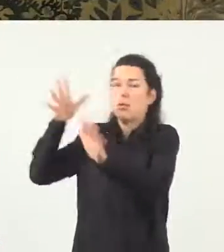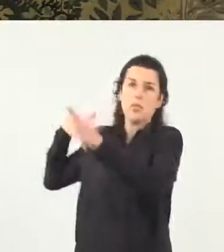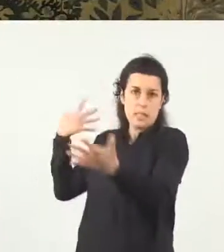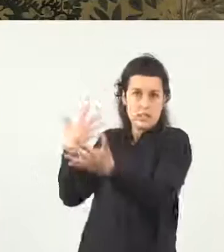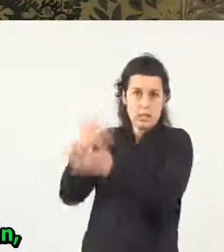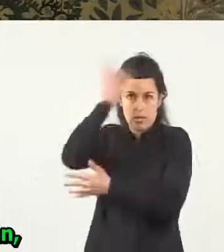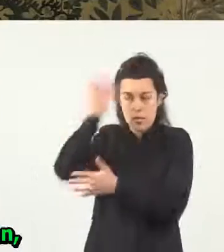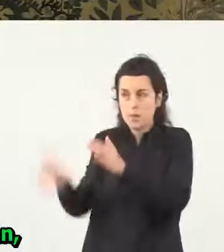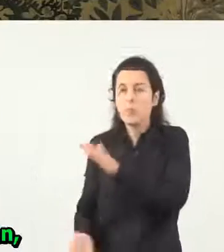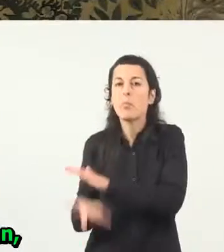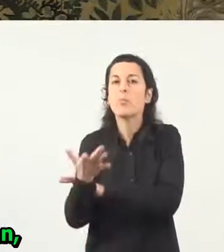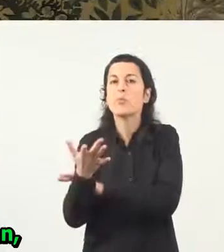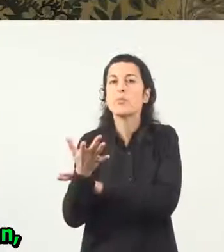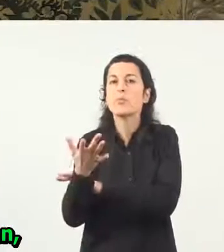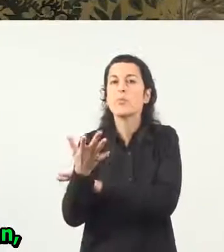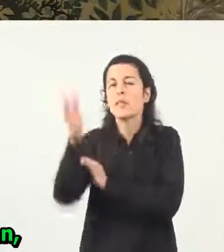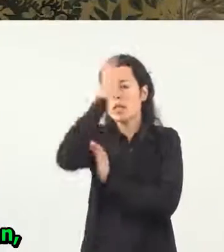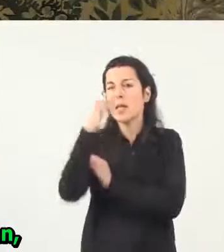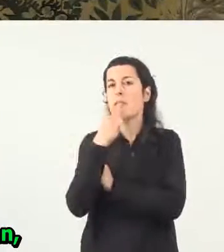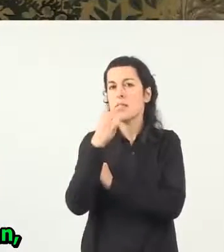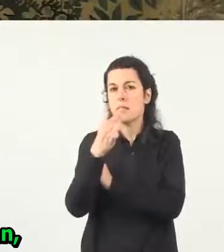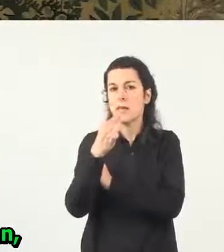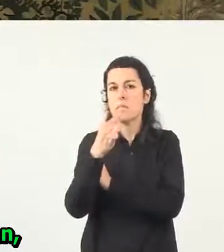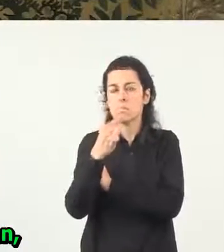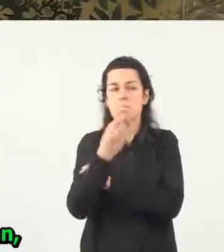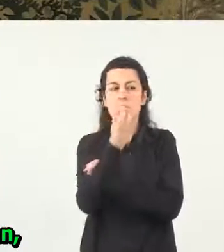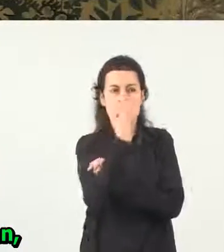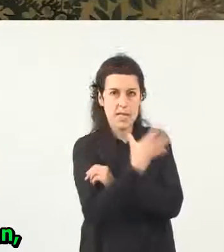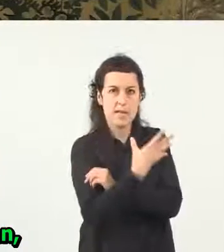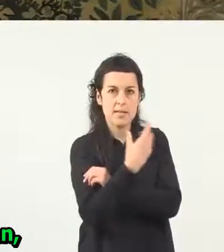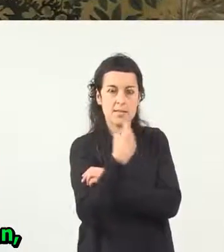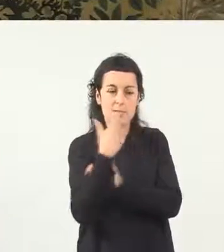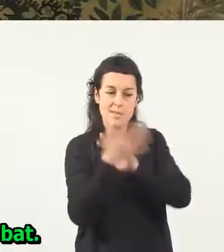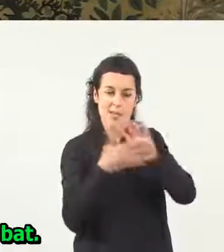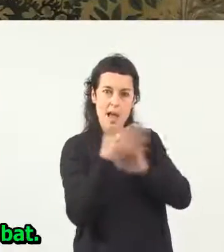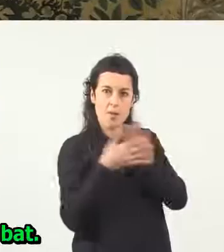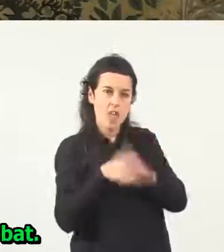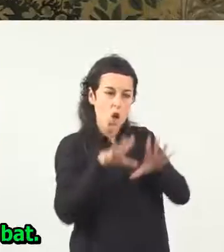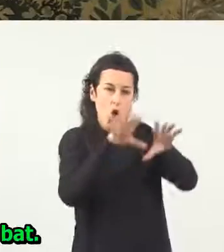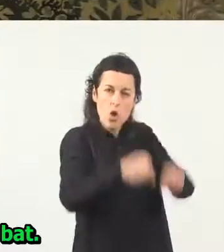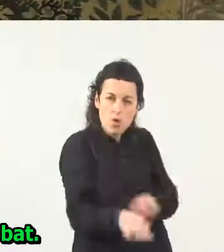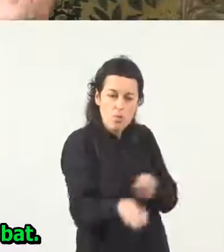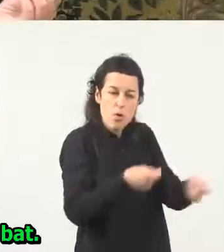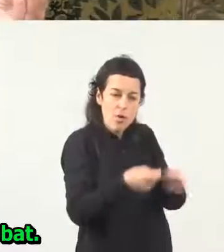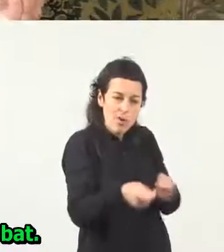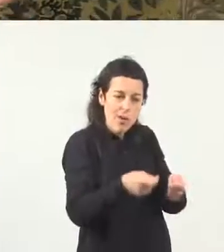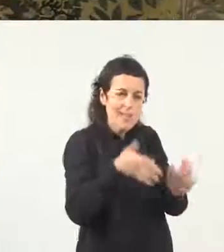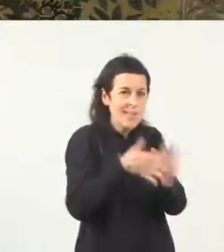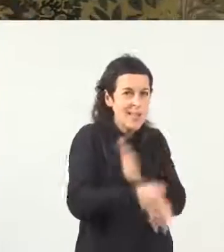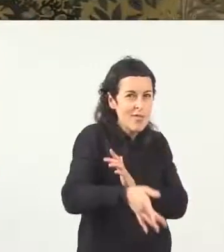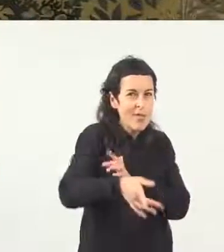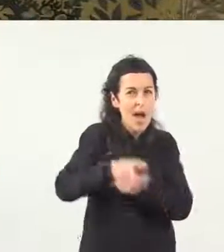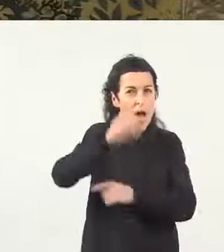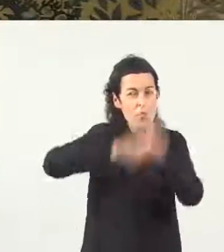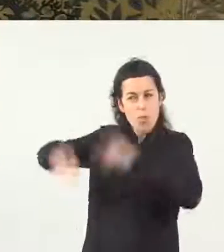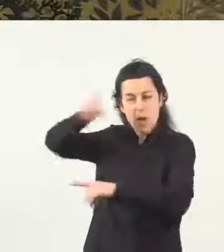hamarkadetan, esanez, bai, baina hemen kolonialismoa hitz egiten dugunean, kolonialismoa ez da iraganeko gauza bat,